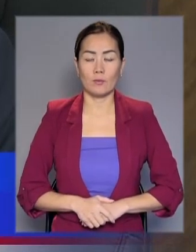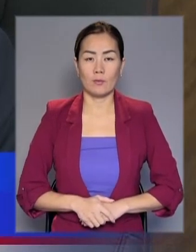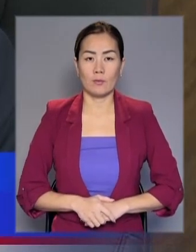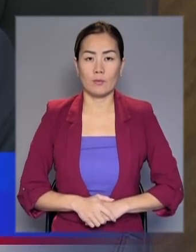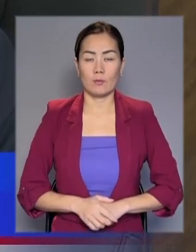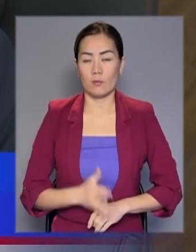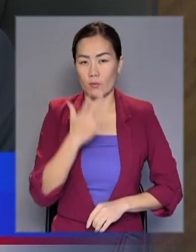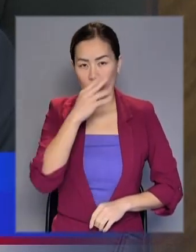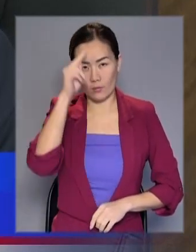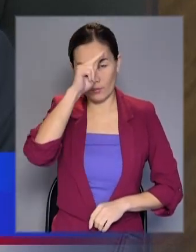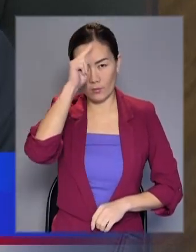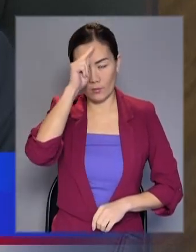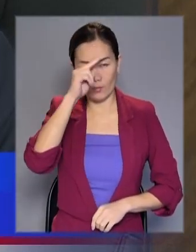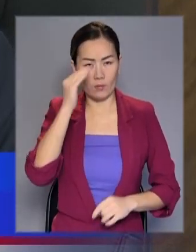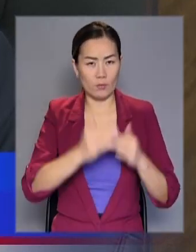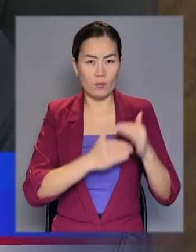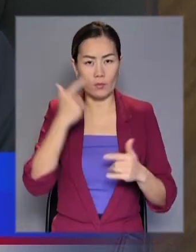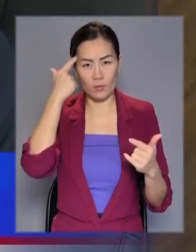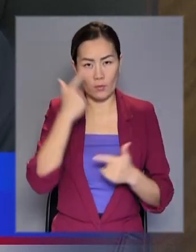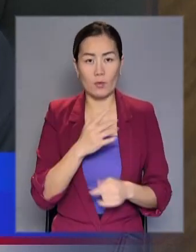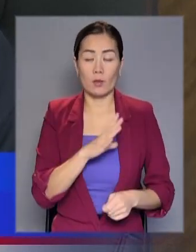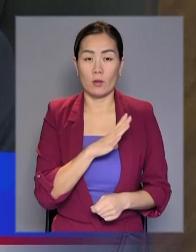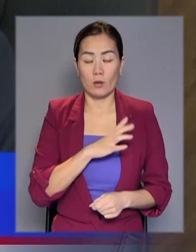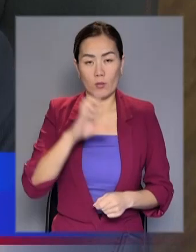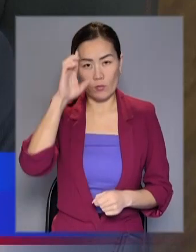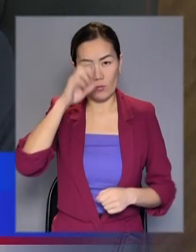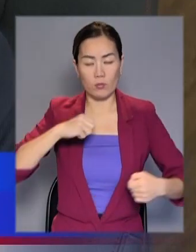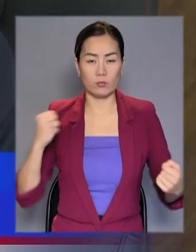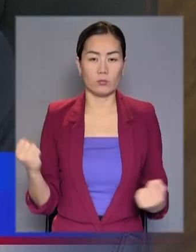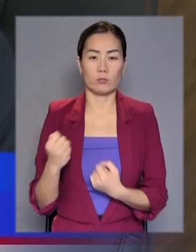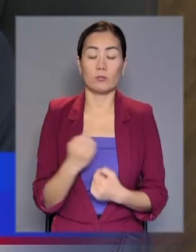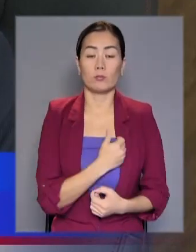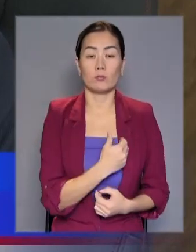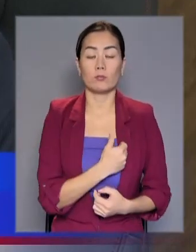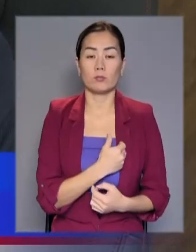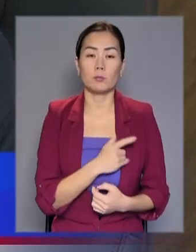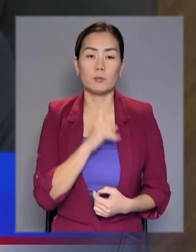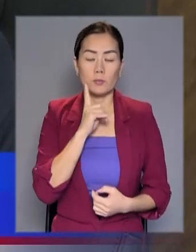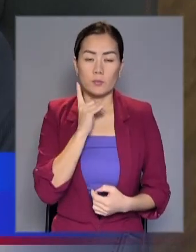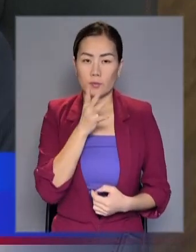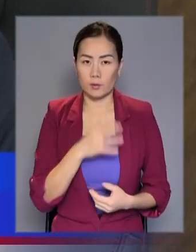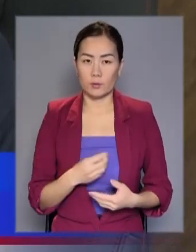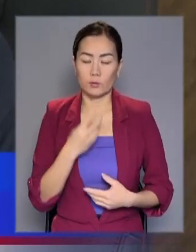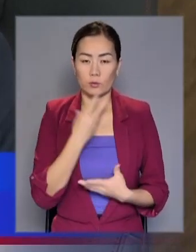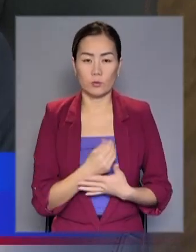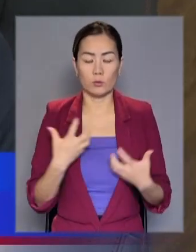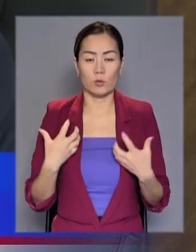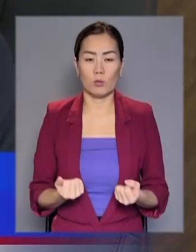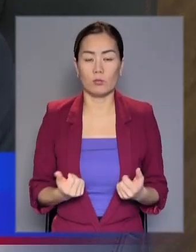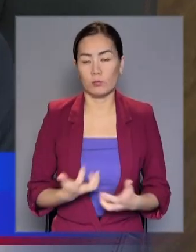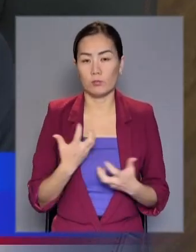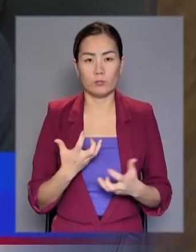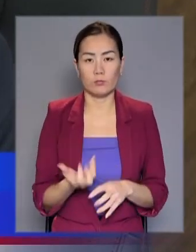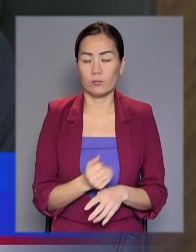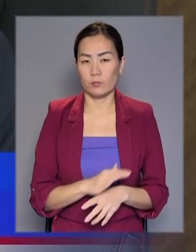адамдардың шетелден оқып кеп білім алып мемлекетке үлкен үлес қосам деген шағында өзің денсаулығын қорғай